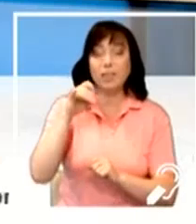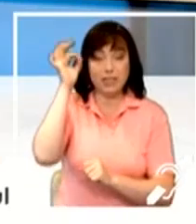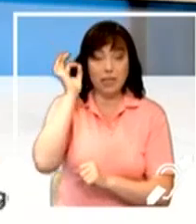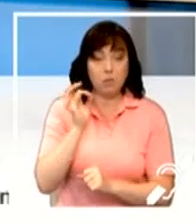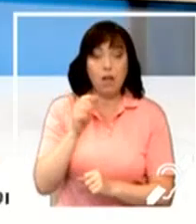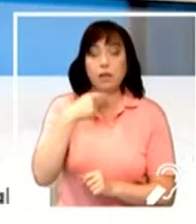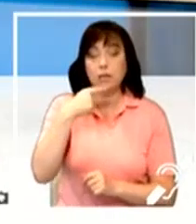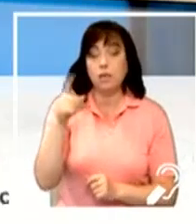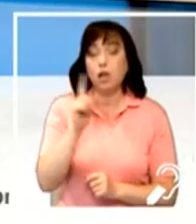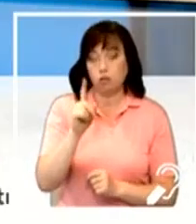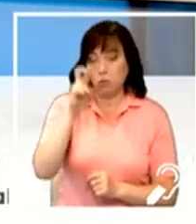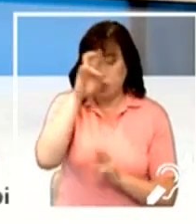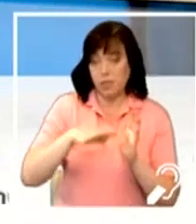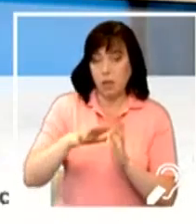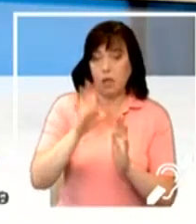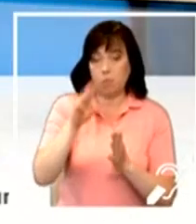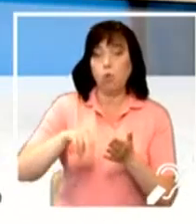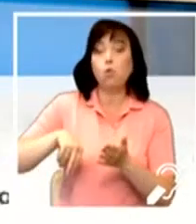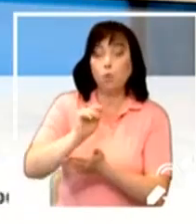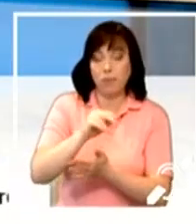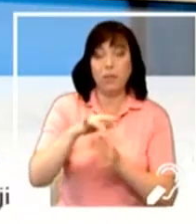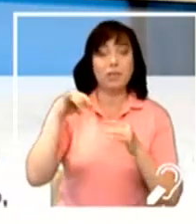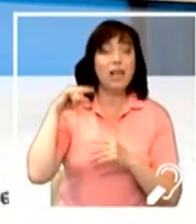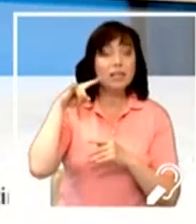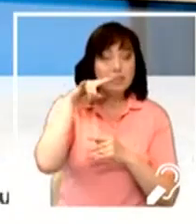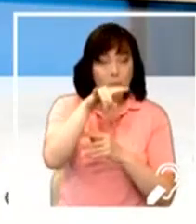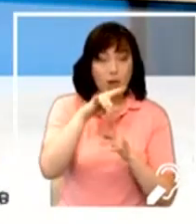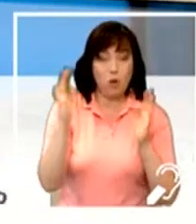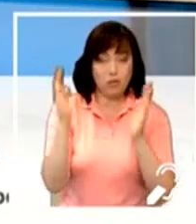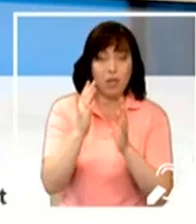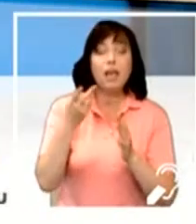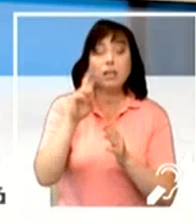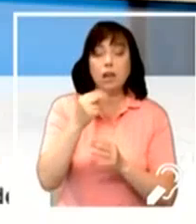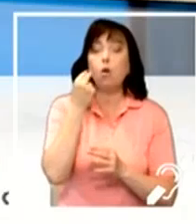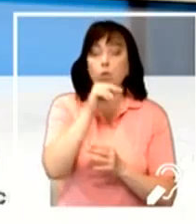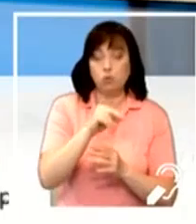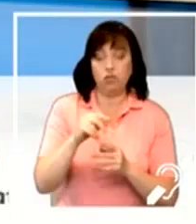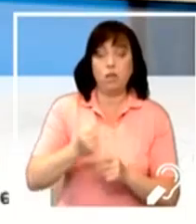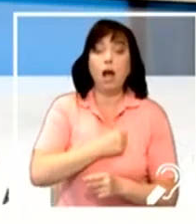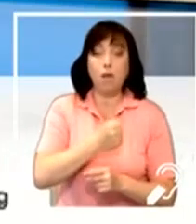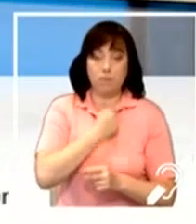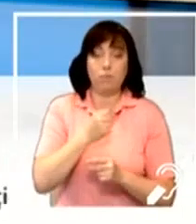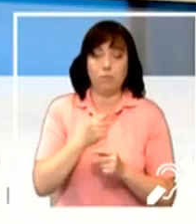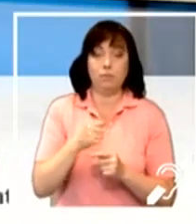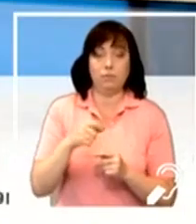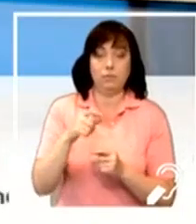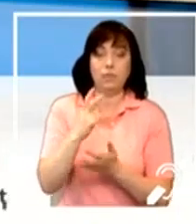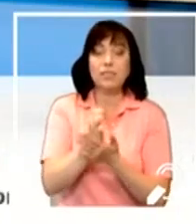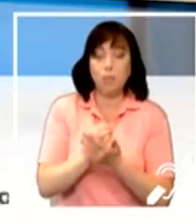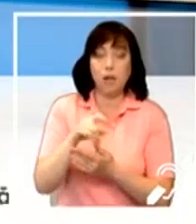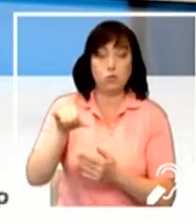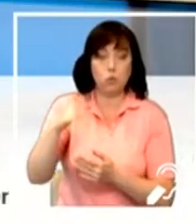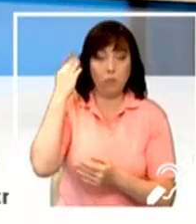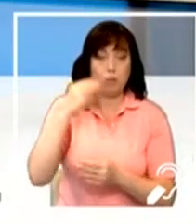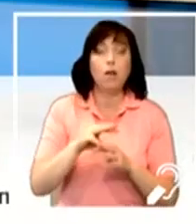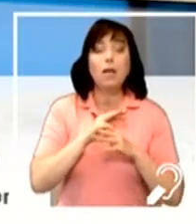Berlin a anunțat că țara va cumpăra drone pentru modernizarea forțelor armate ale Republicii Moldova. Ministrul apărării de la